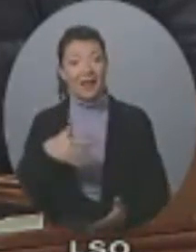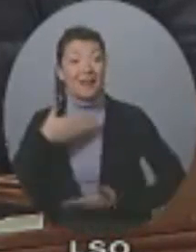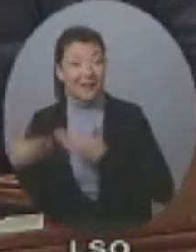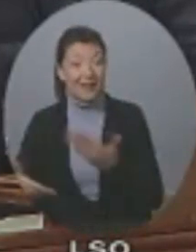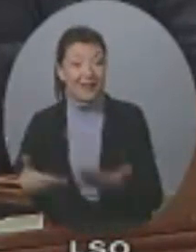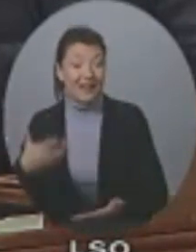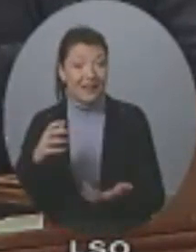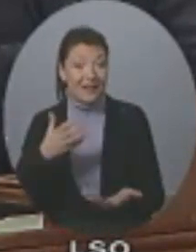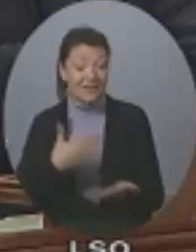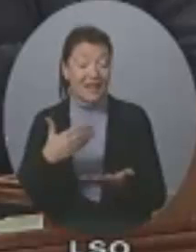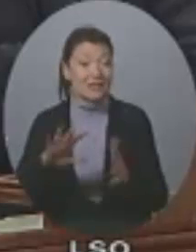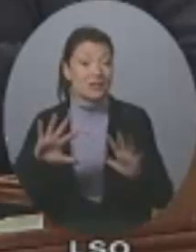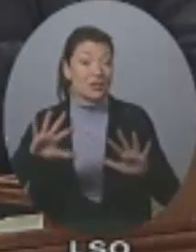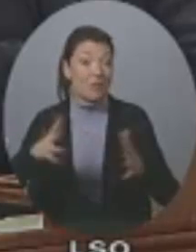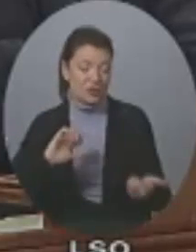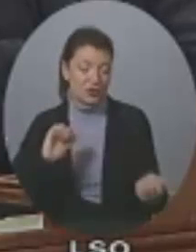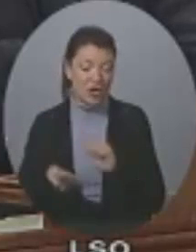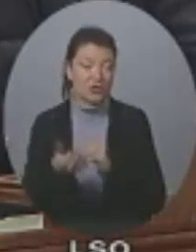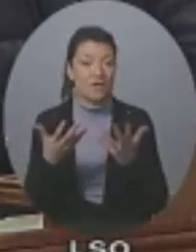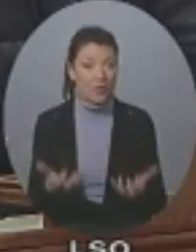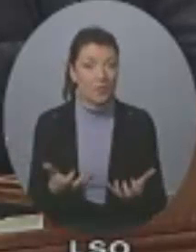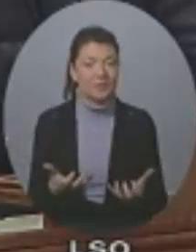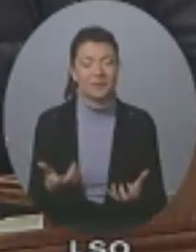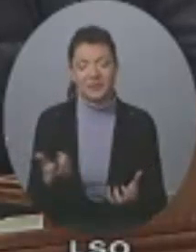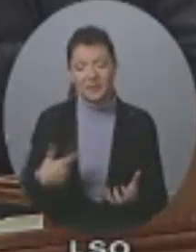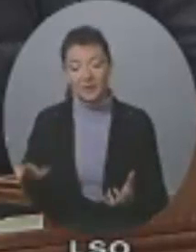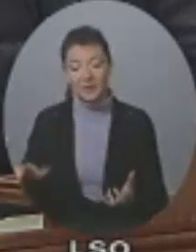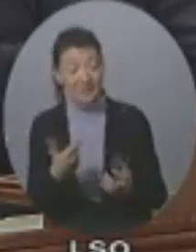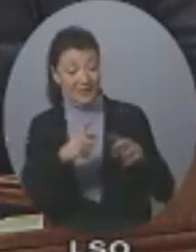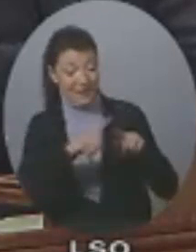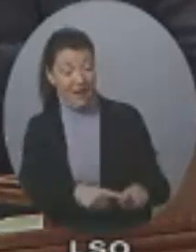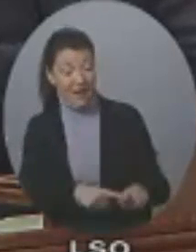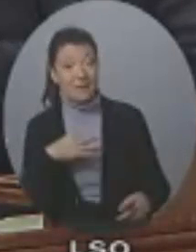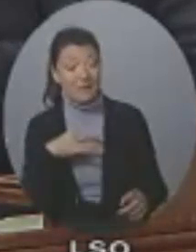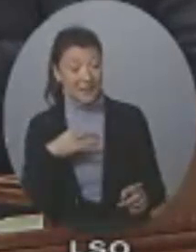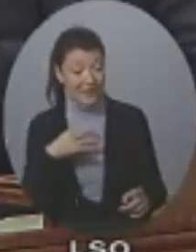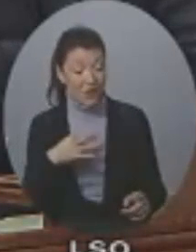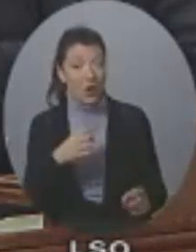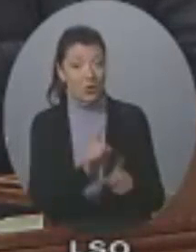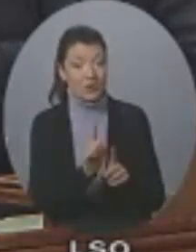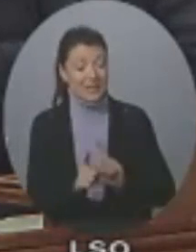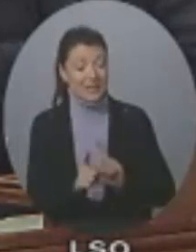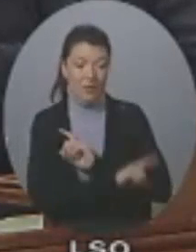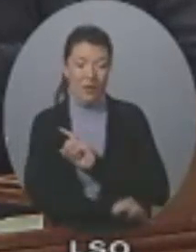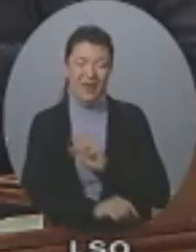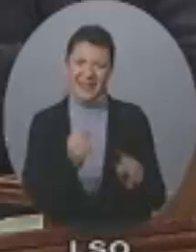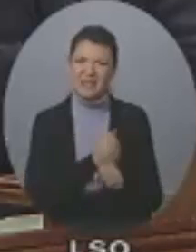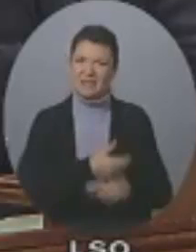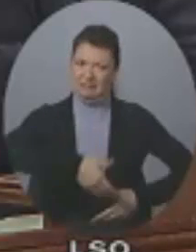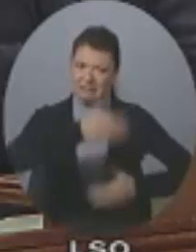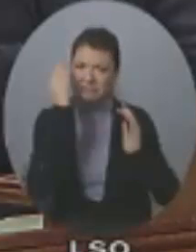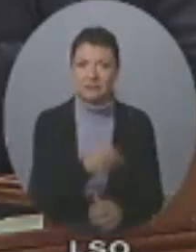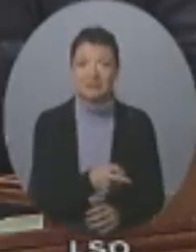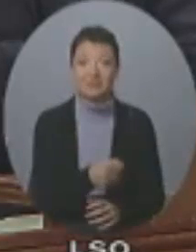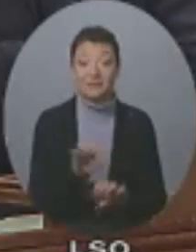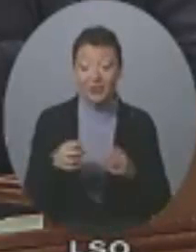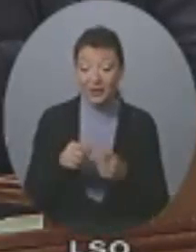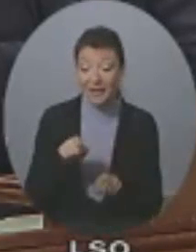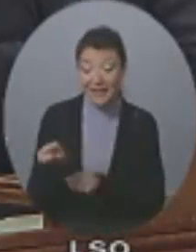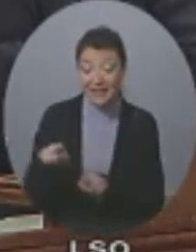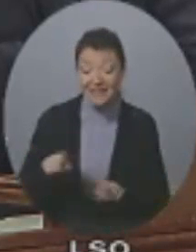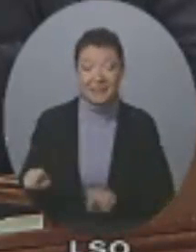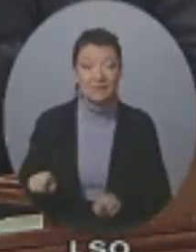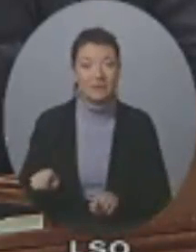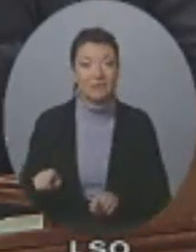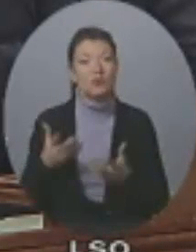mêmes organismes de bienfaisance comptent généralement sur des bénévoles issus du personnel grandement surmené. Ce sont des organismes qui font trop souvent